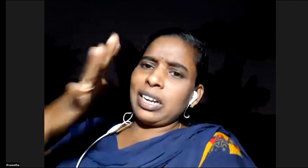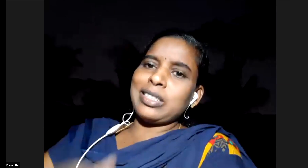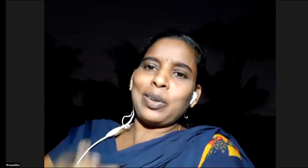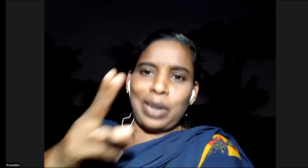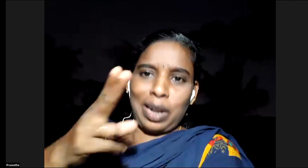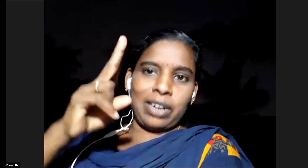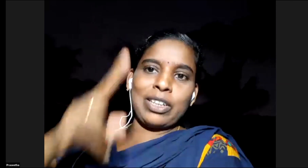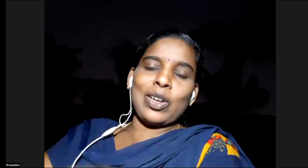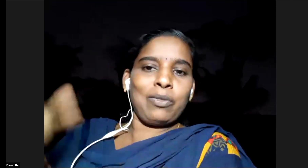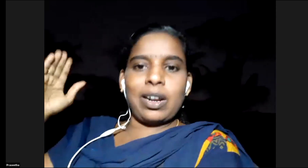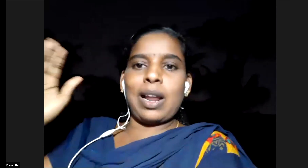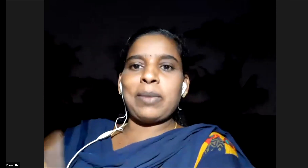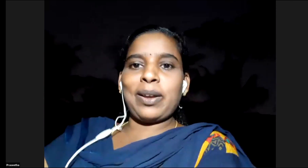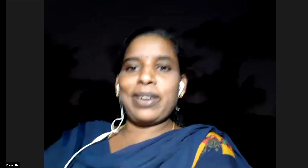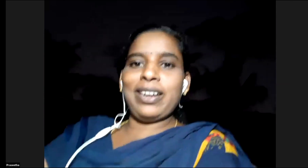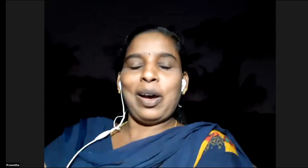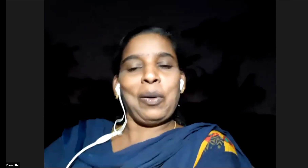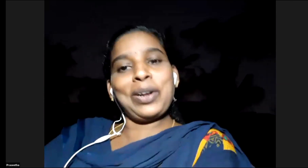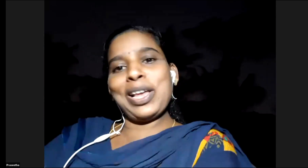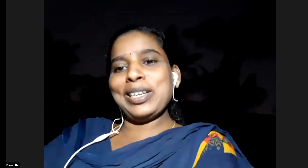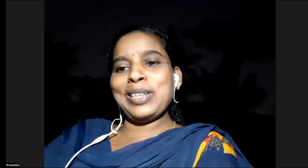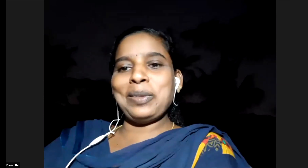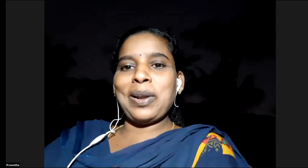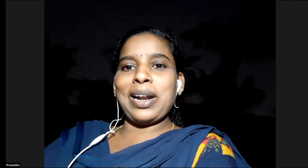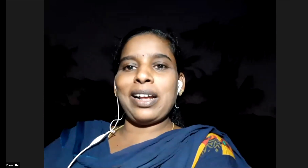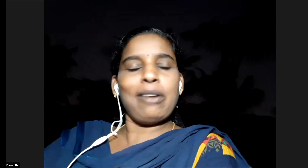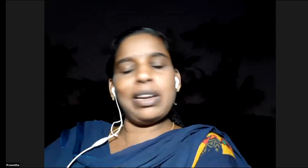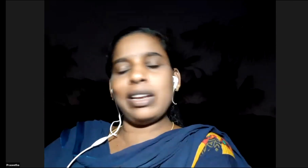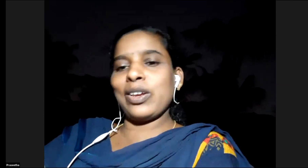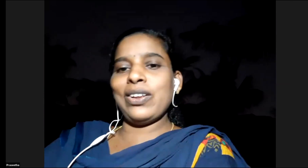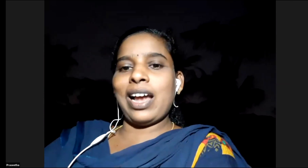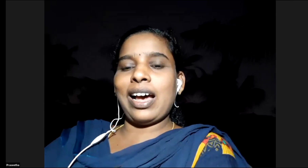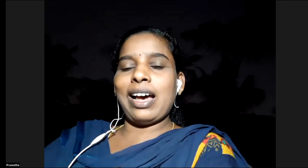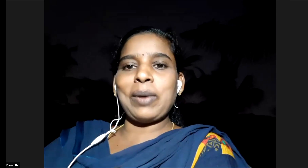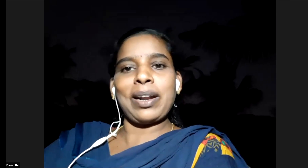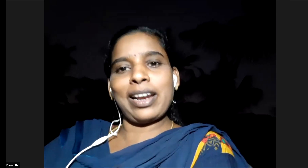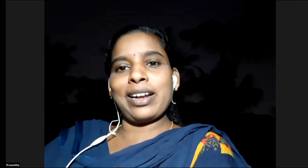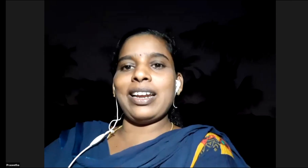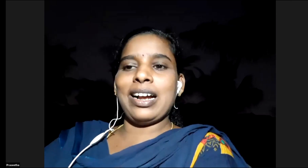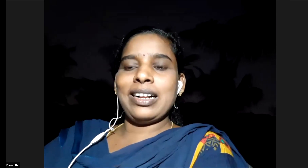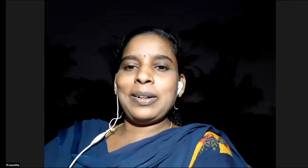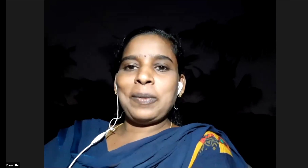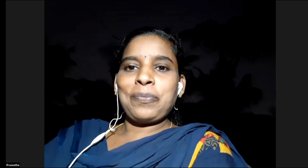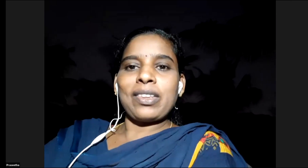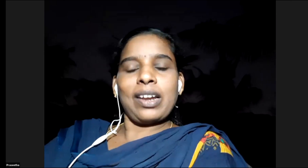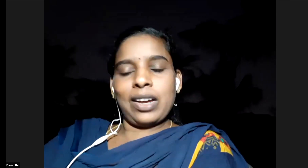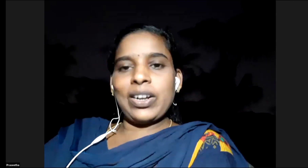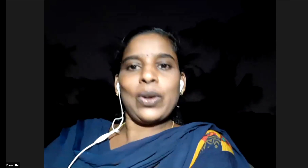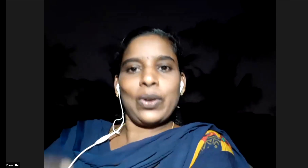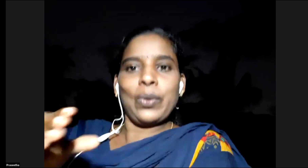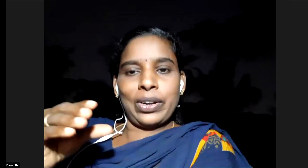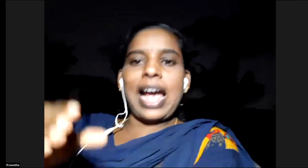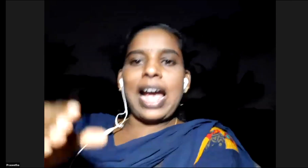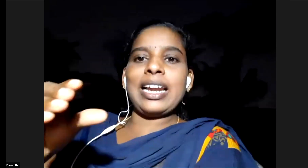എന്റെ ടീച്ചറൊന്നുമില്ല വീട്ടിൽ വെച്ചാലും വിട്ടാളാൻ പറയും അവര്. അവർക്ക് ദേഷ്യം അതുപോലെയാണ്, അവരിരിക്കുന്നില്ല, അവര് പറഞ്ഞ് കേൾക്കുകയില്ല.